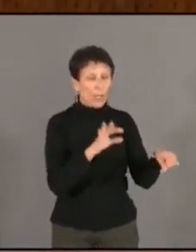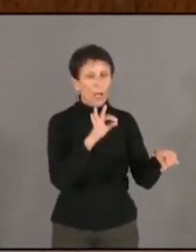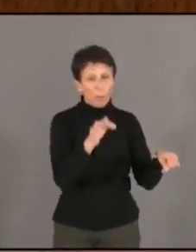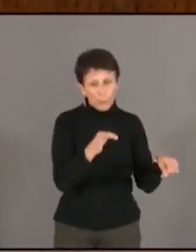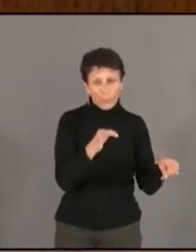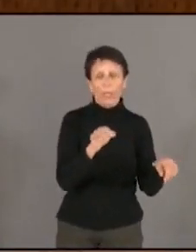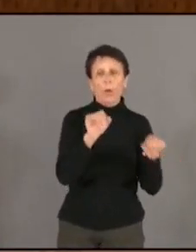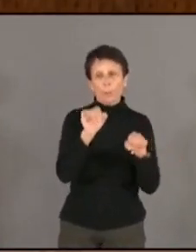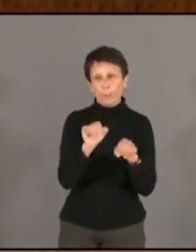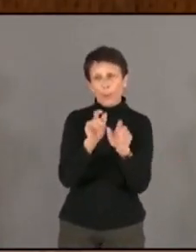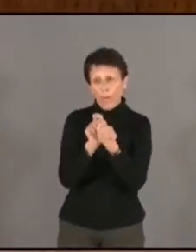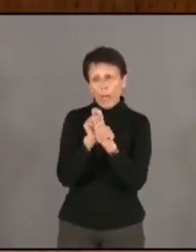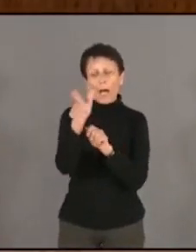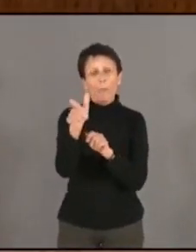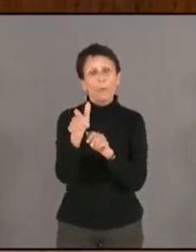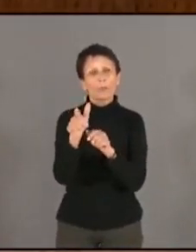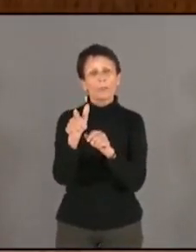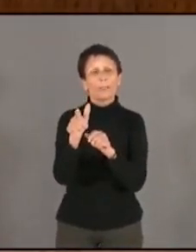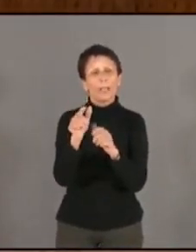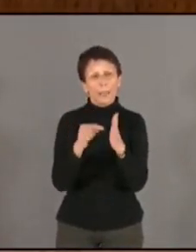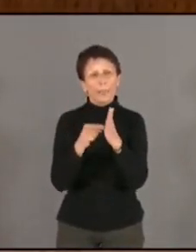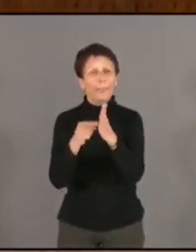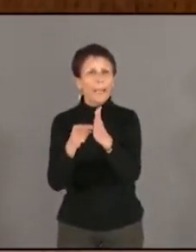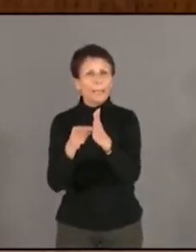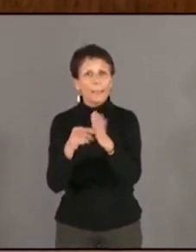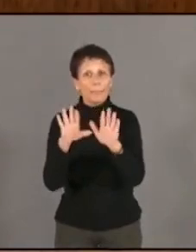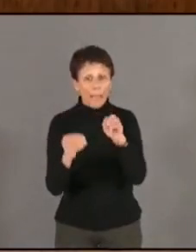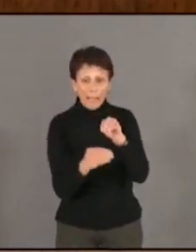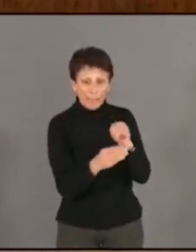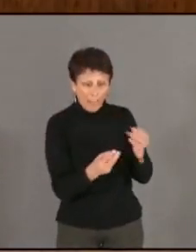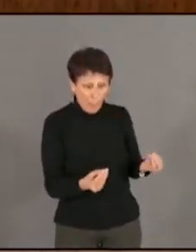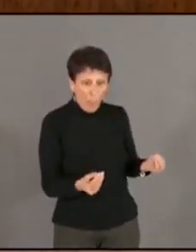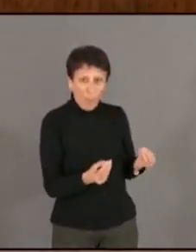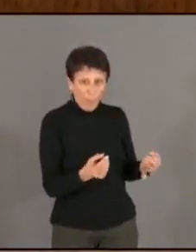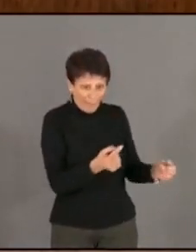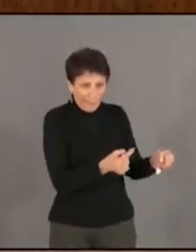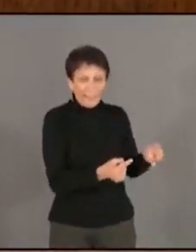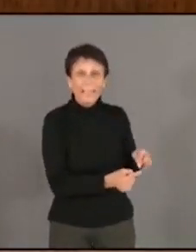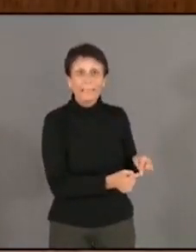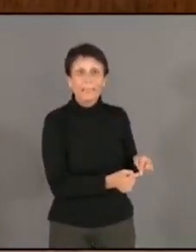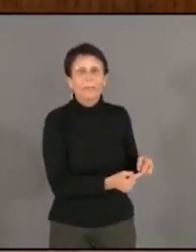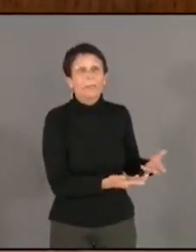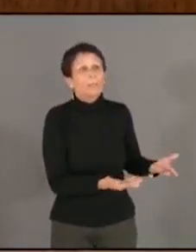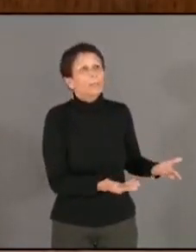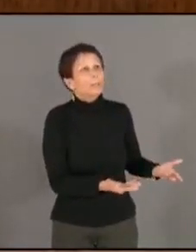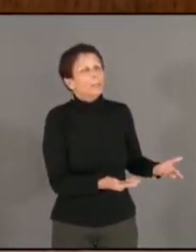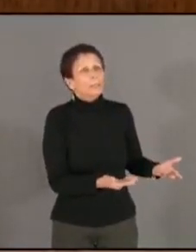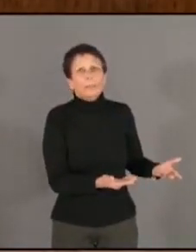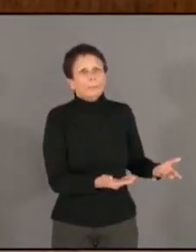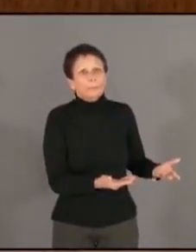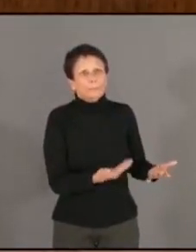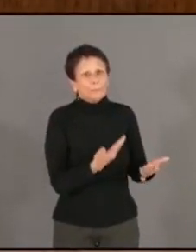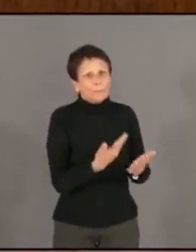le remboursement du capital de la dette, mais la ville ne dégage pas d'épargne nette, elle est même négative. Aucune épargne nette donc